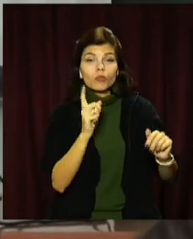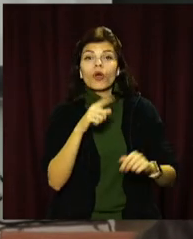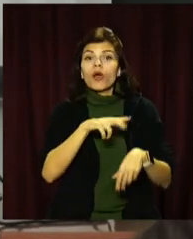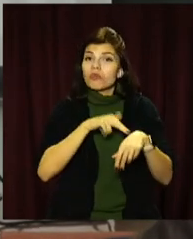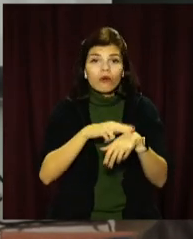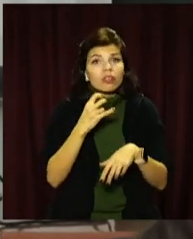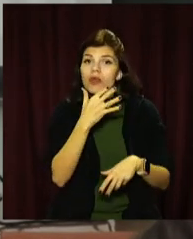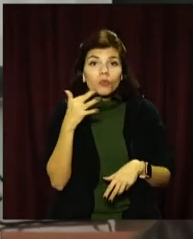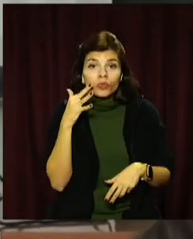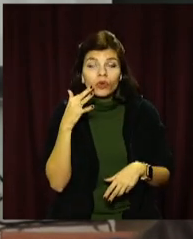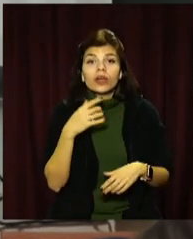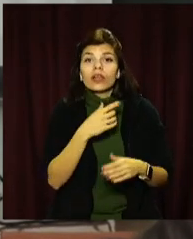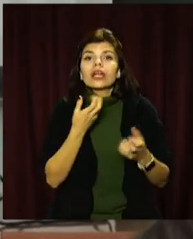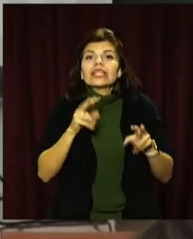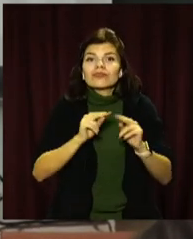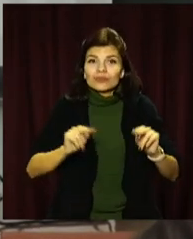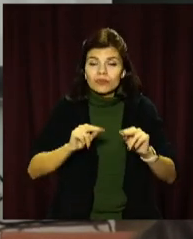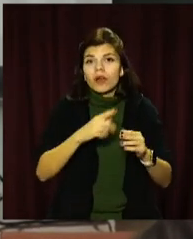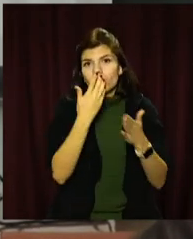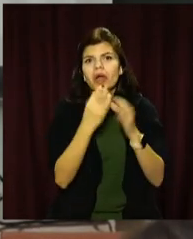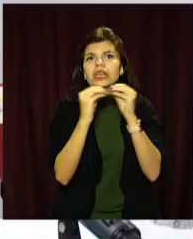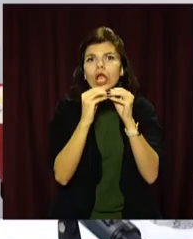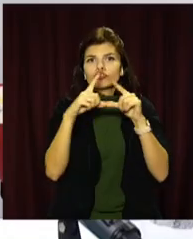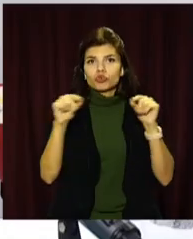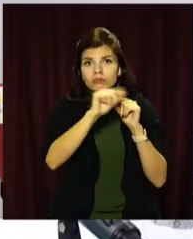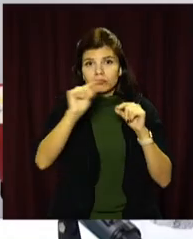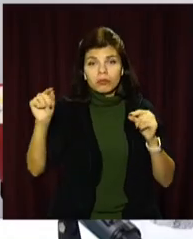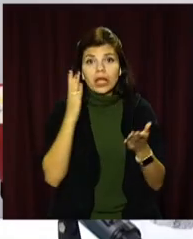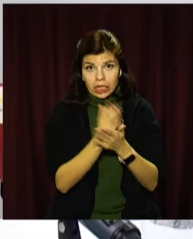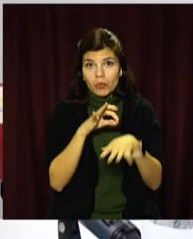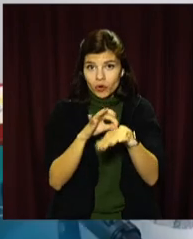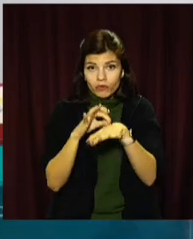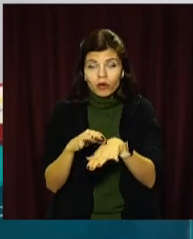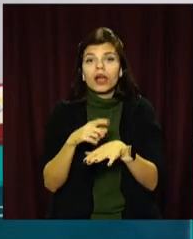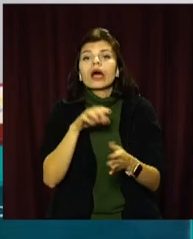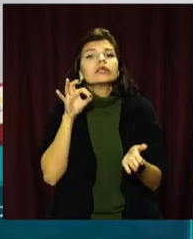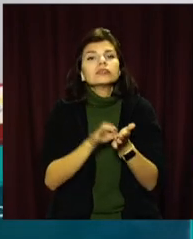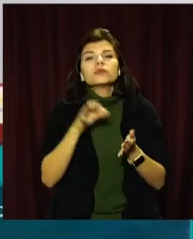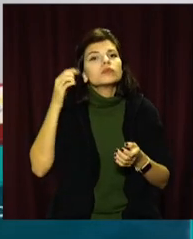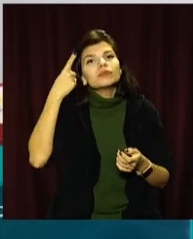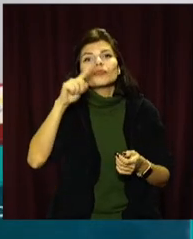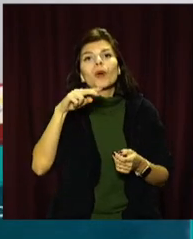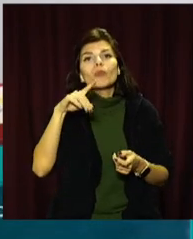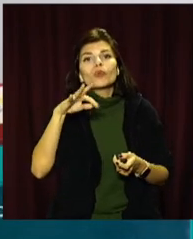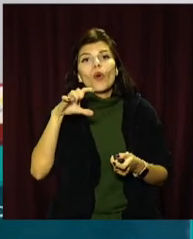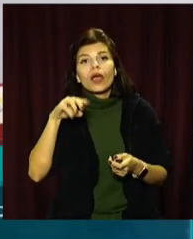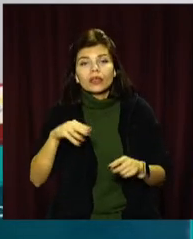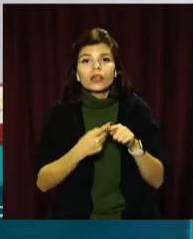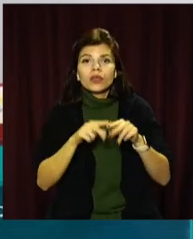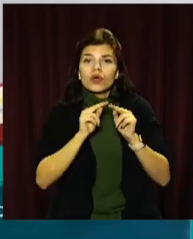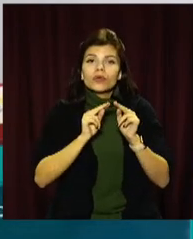офіцерів небагато, тож під опікою кожного десь десяток шкіл. Метою головною цього проєкту є превенція